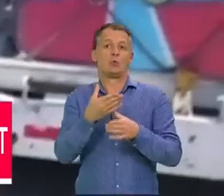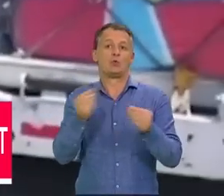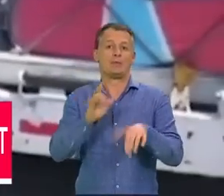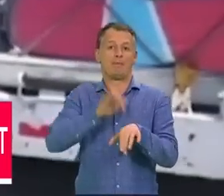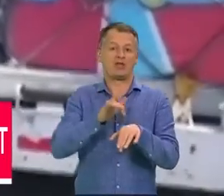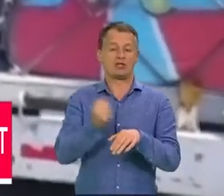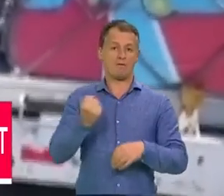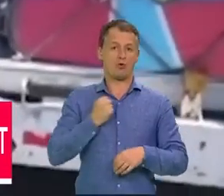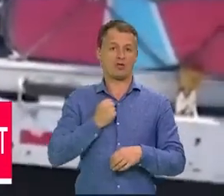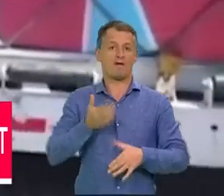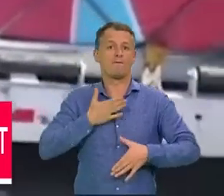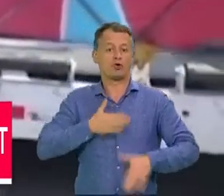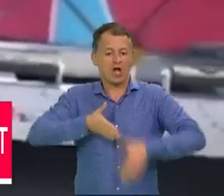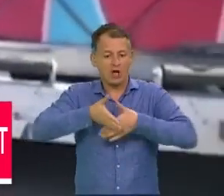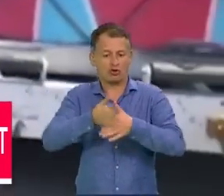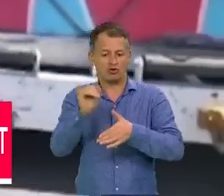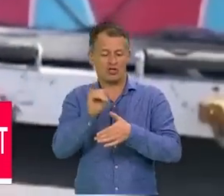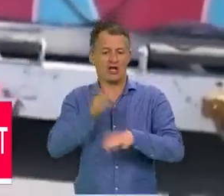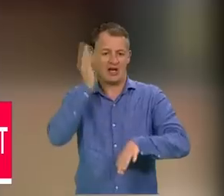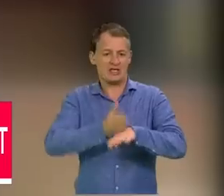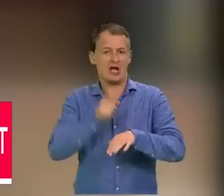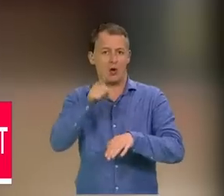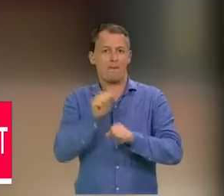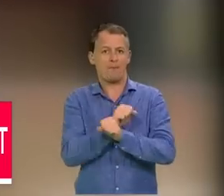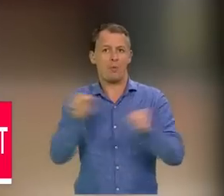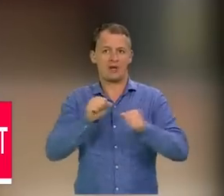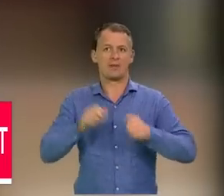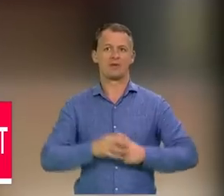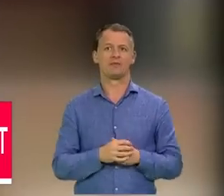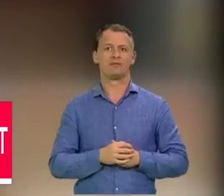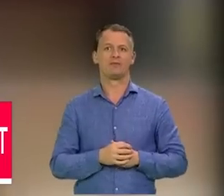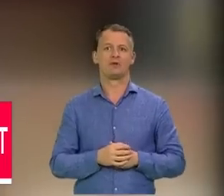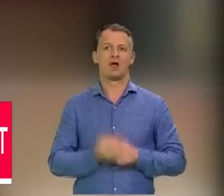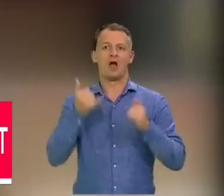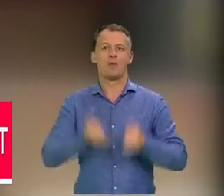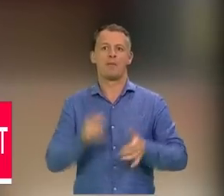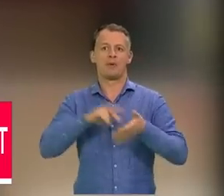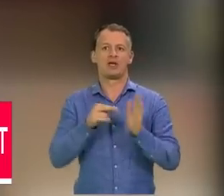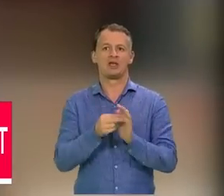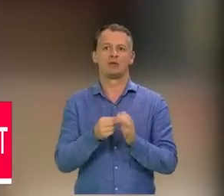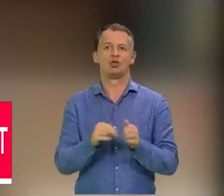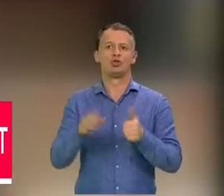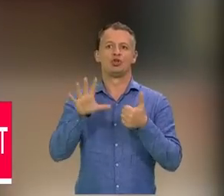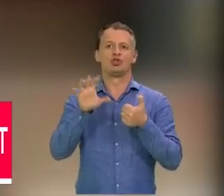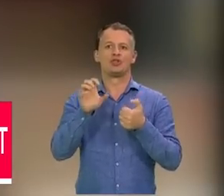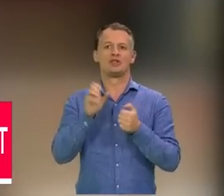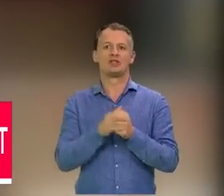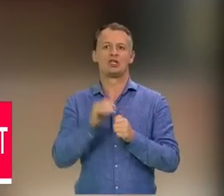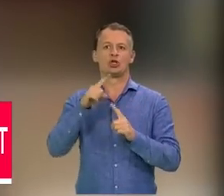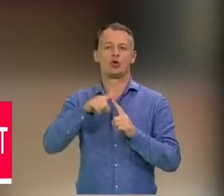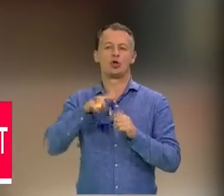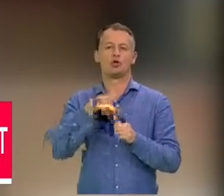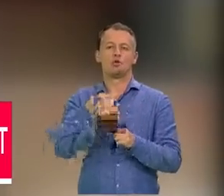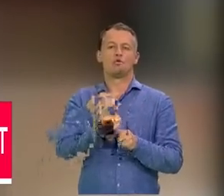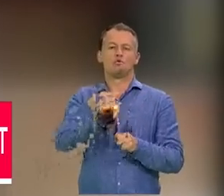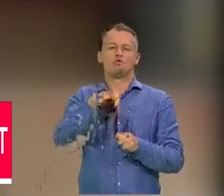de medici voluntari vor să ajute pe cei răniți în bombardamente. We are currently preparing and transferring around 60 tons of wounded kits